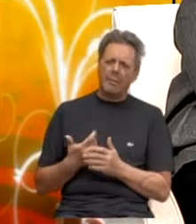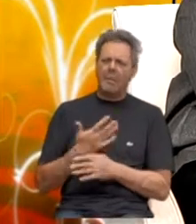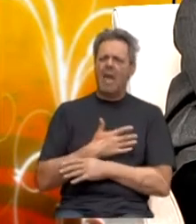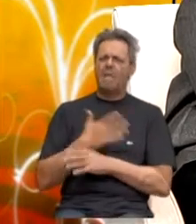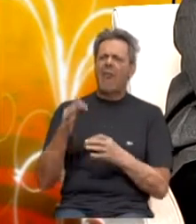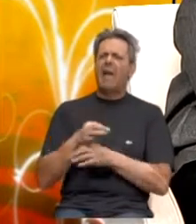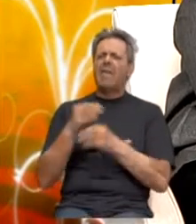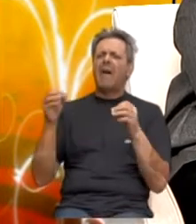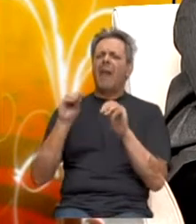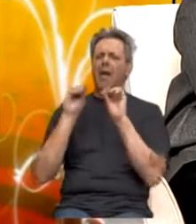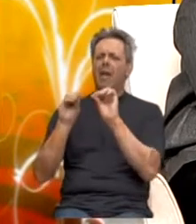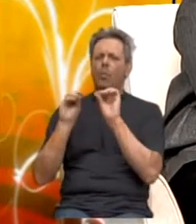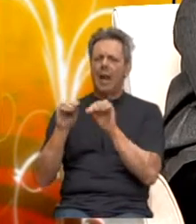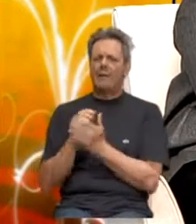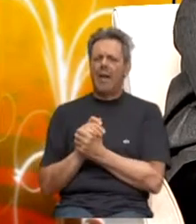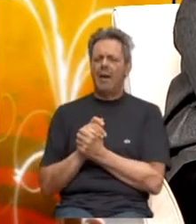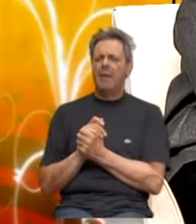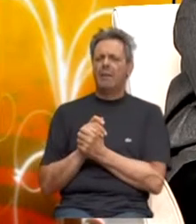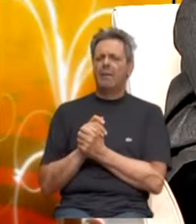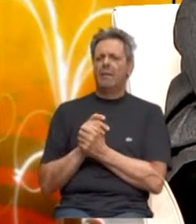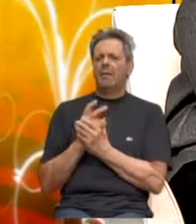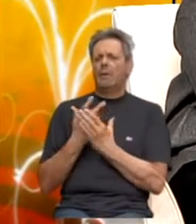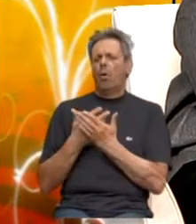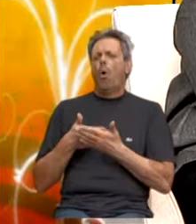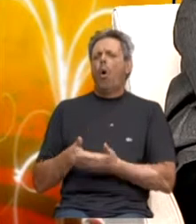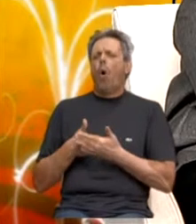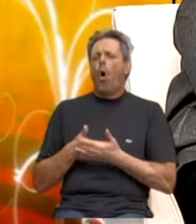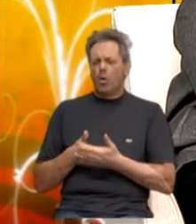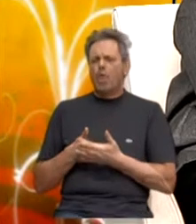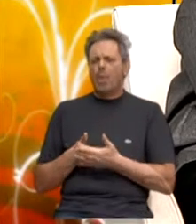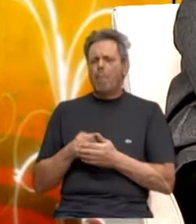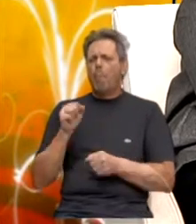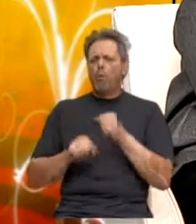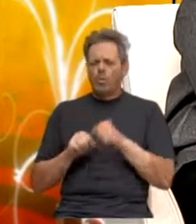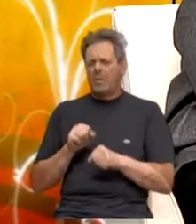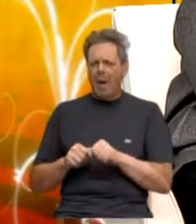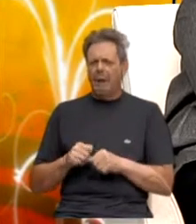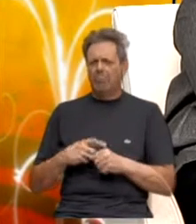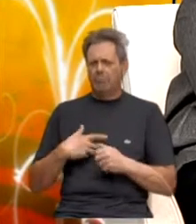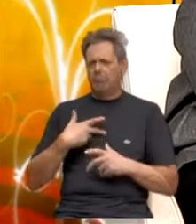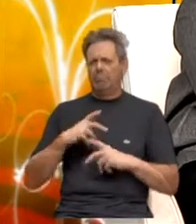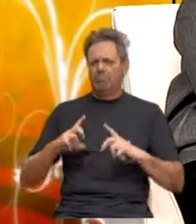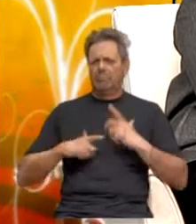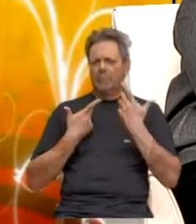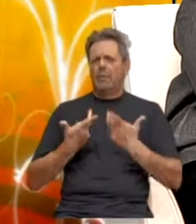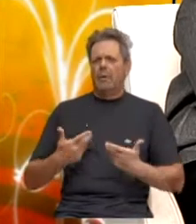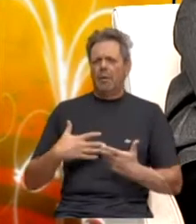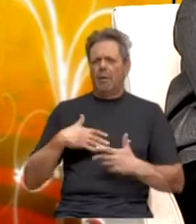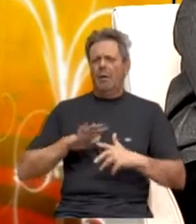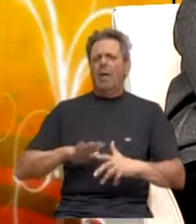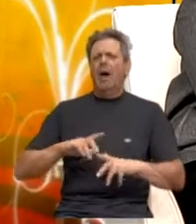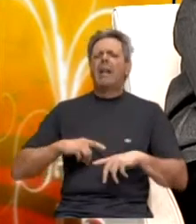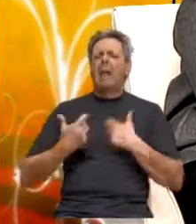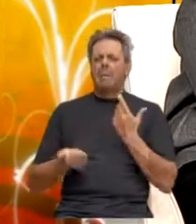velika javna edukacija o osnovnim postupcima kardiopulmonalne reanimacije. Nakon toga krećemo i po srednjim školama